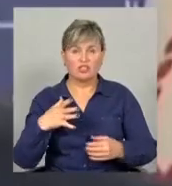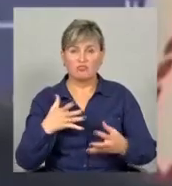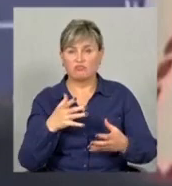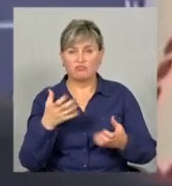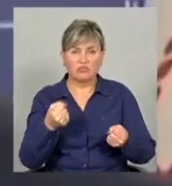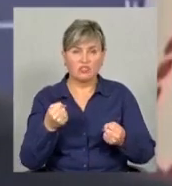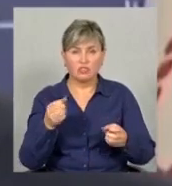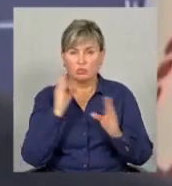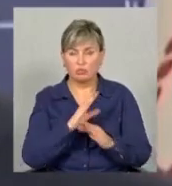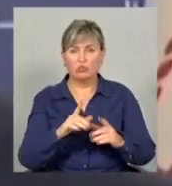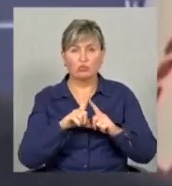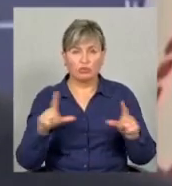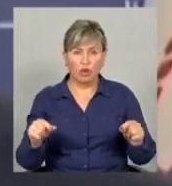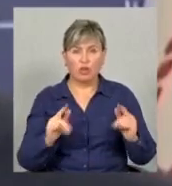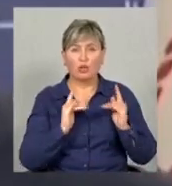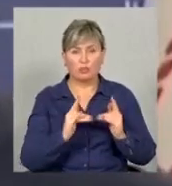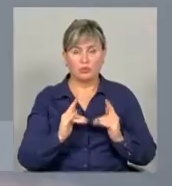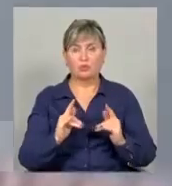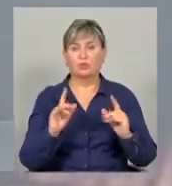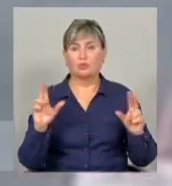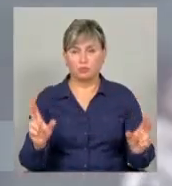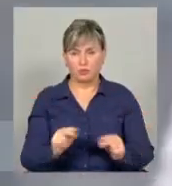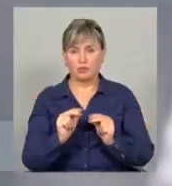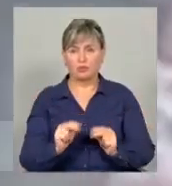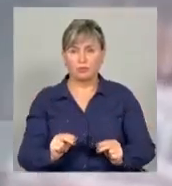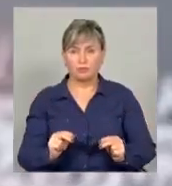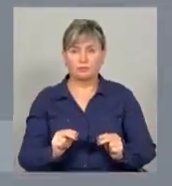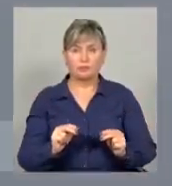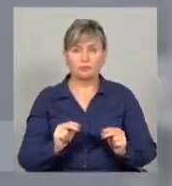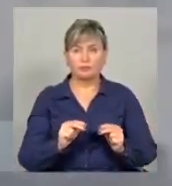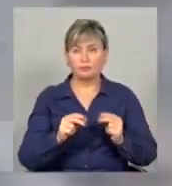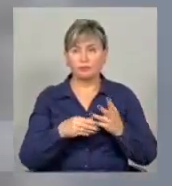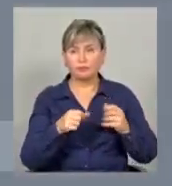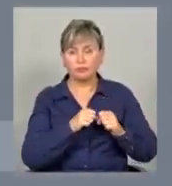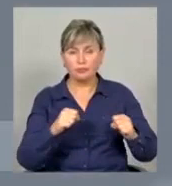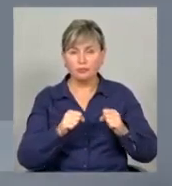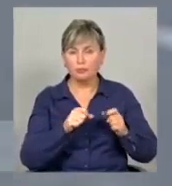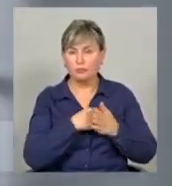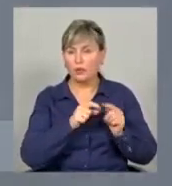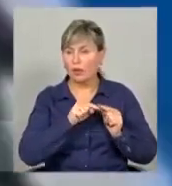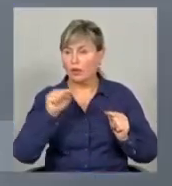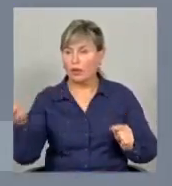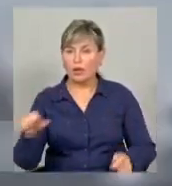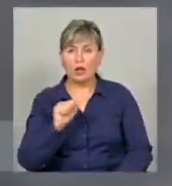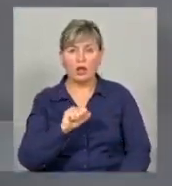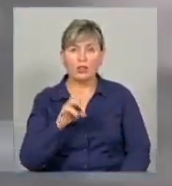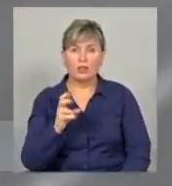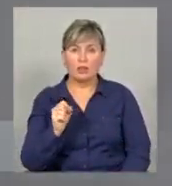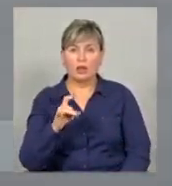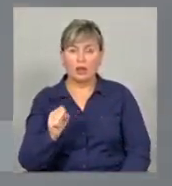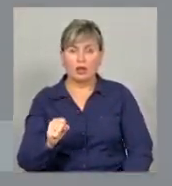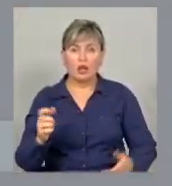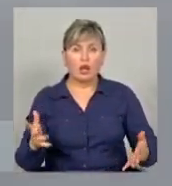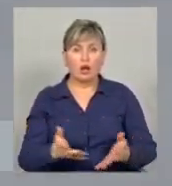землетрясением. Школы и общежития в хорошем состоянии. Волны от землетрясения докатились и до Анкары, говорят жители турецкой столицы. Легкие